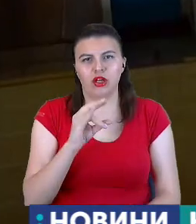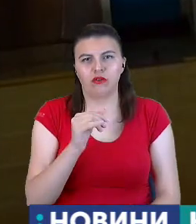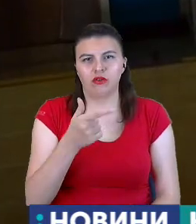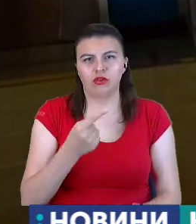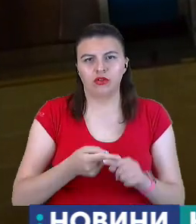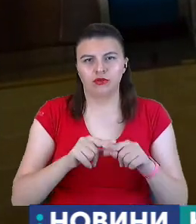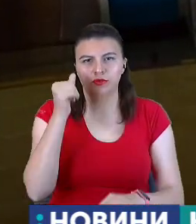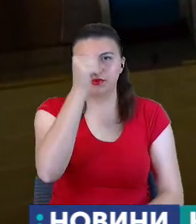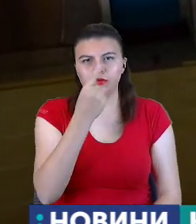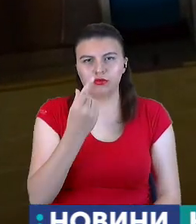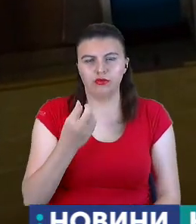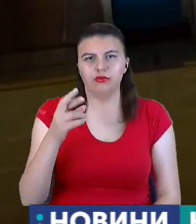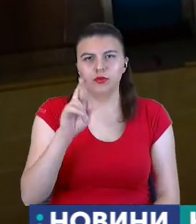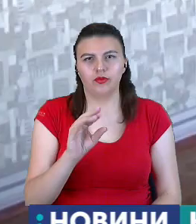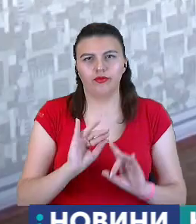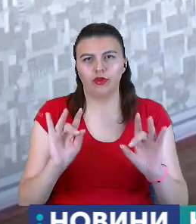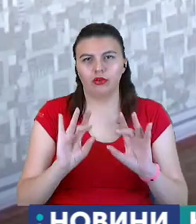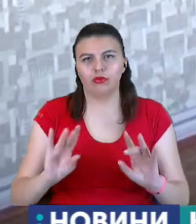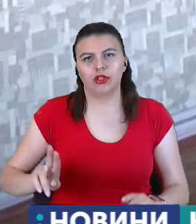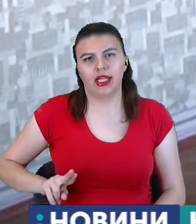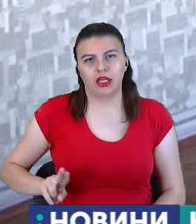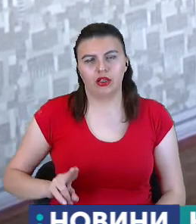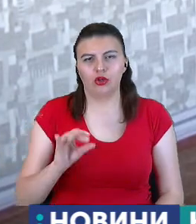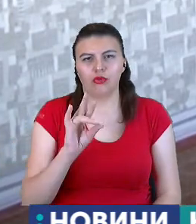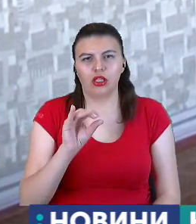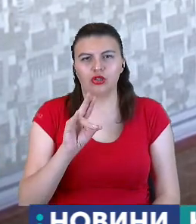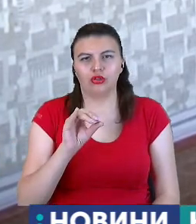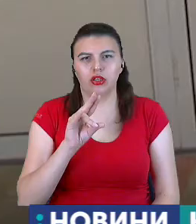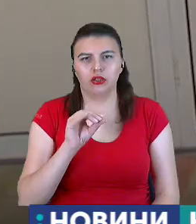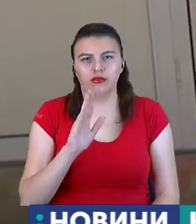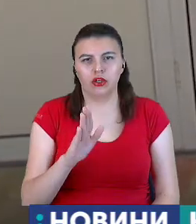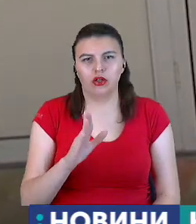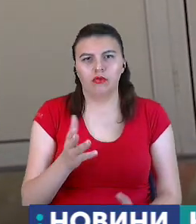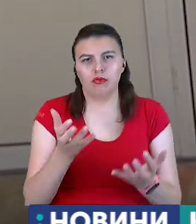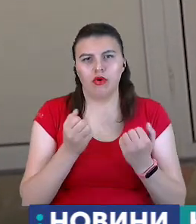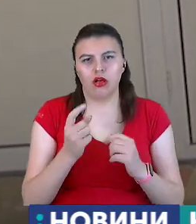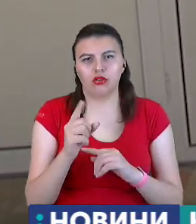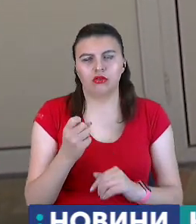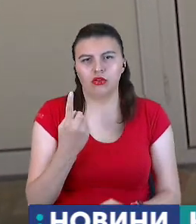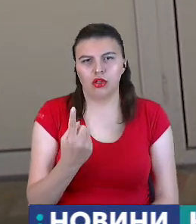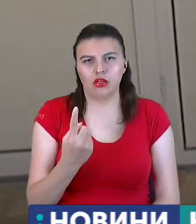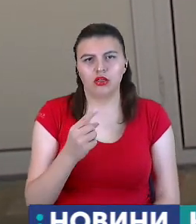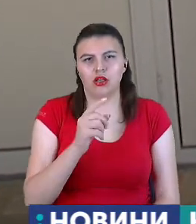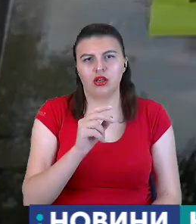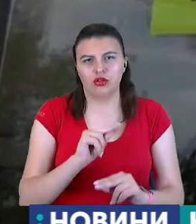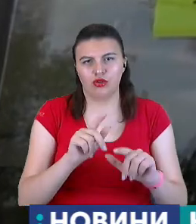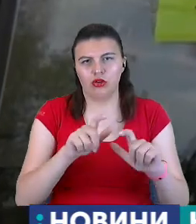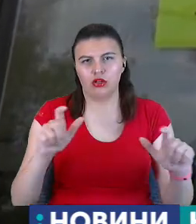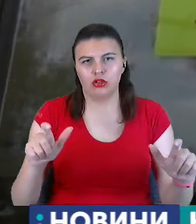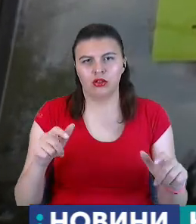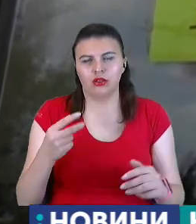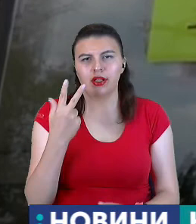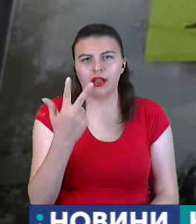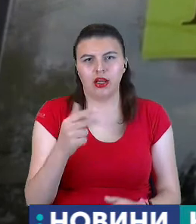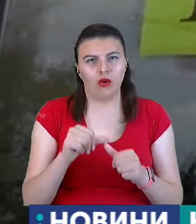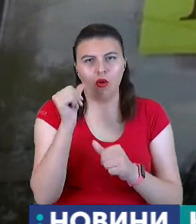1 вересня, розповідає директорка Людмила Жулі, тут прийматимуть 111 школярів. Вони заходитимуть до приміщення через три окремі